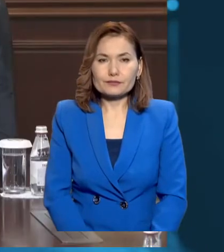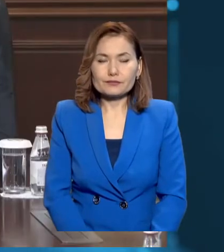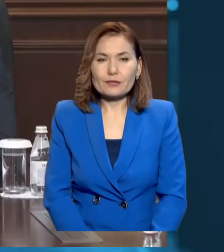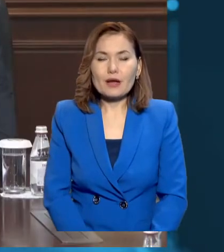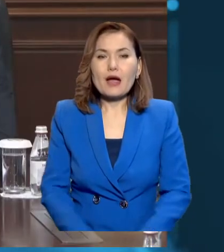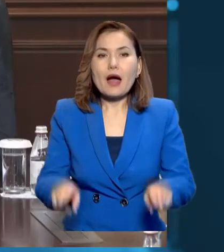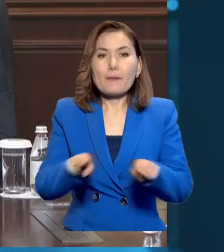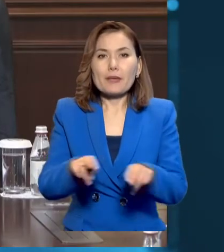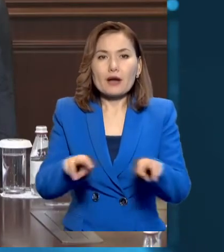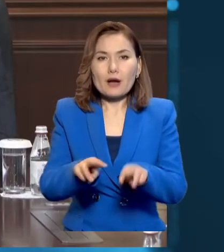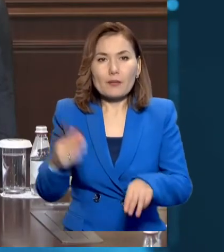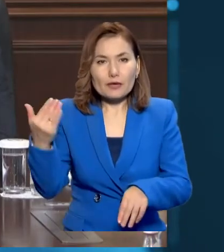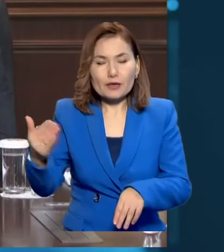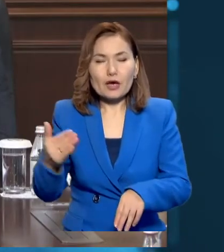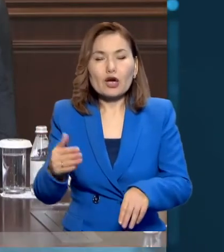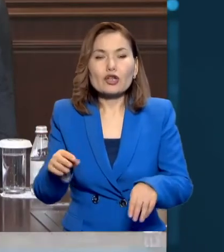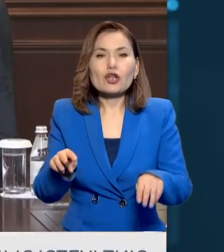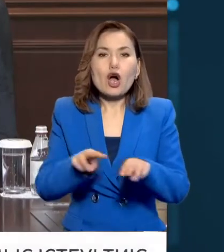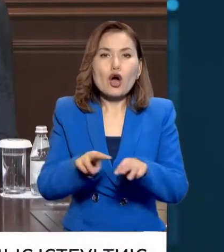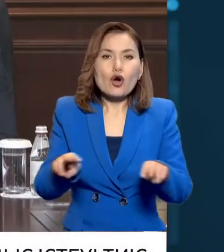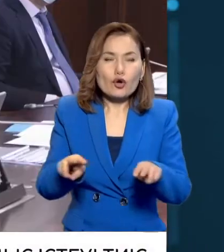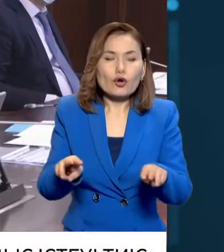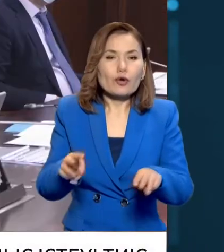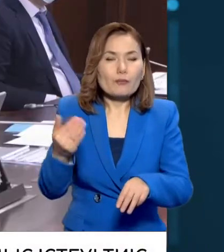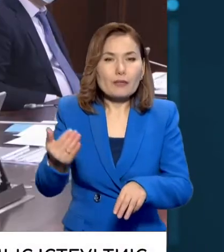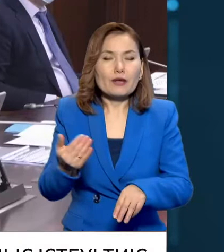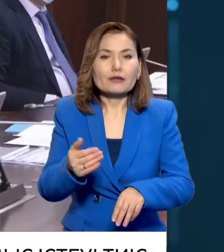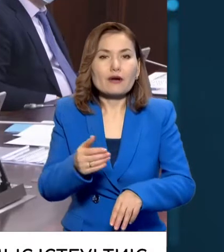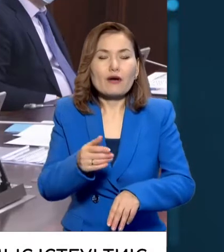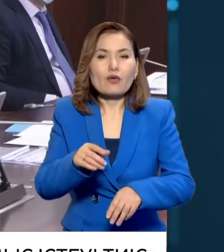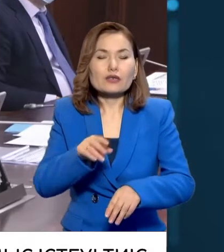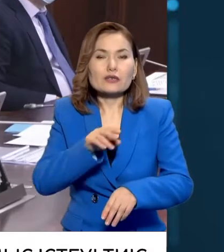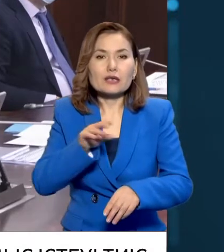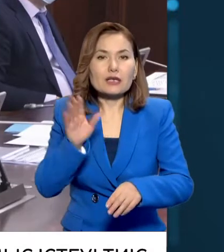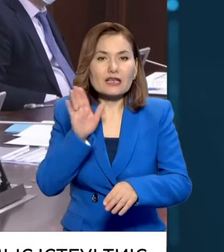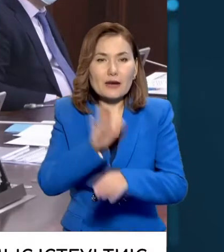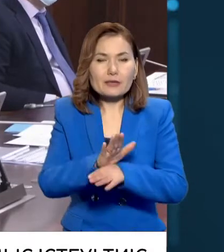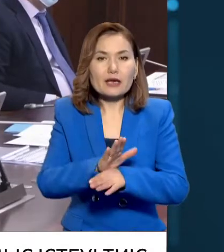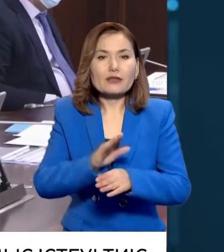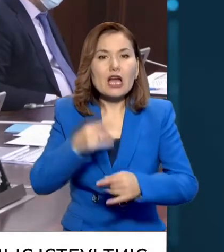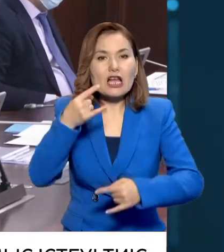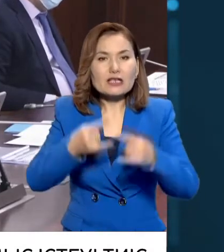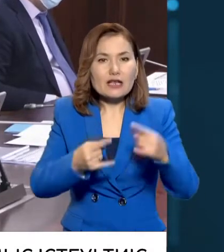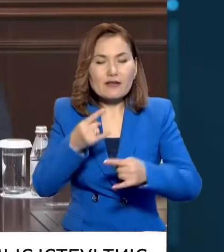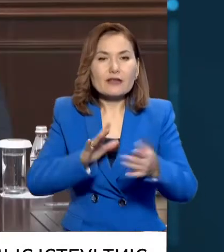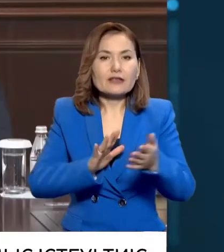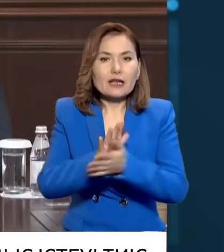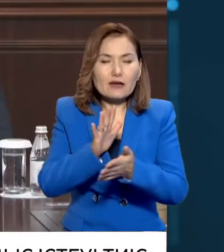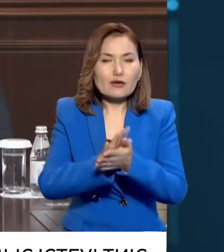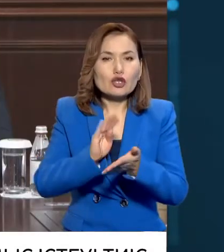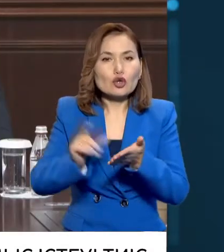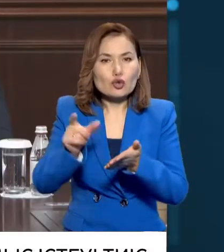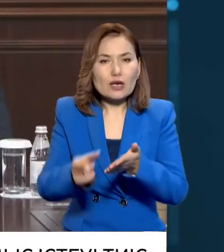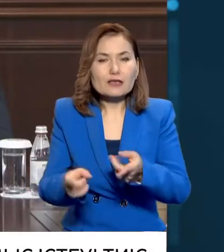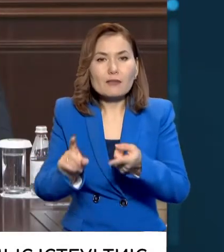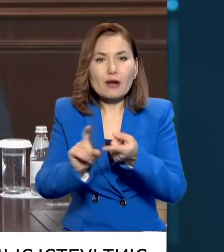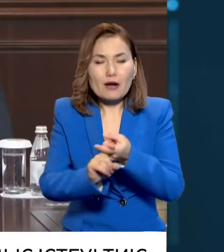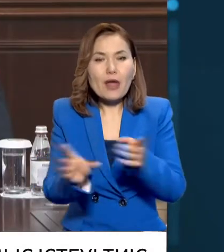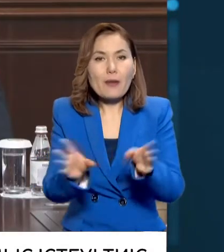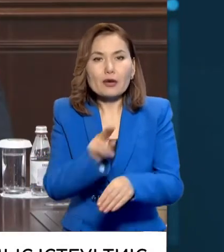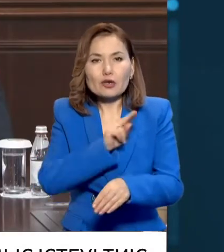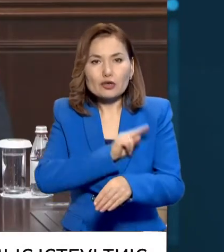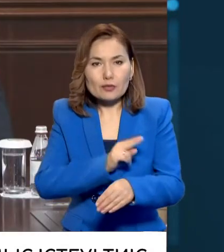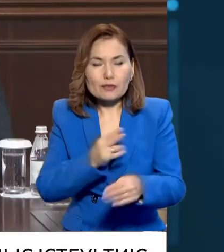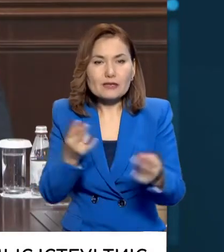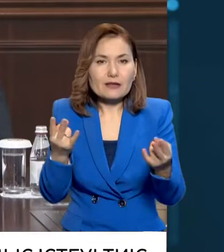Премьер үкімет мүшелеріне журналистермен тығыз байланыста жұмыс істеуді тапсырды. Ашық жұмыс қана қоғамның сенімін қалыптастырады. Жолдаудың